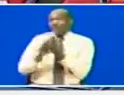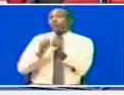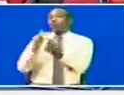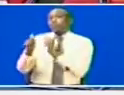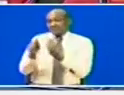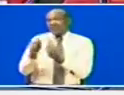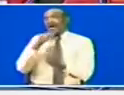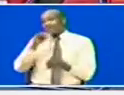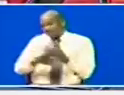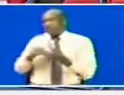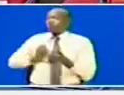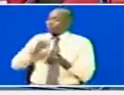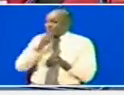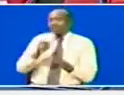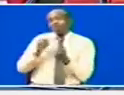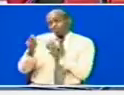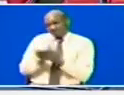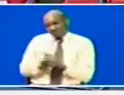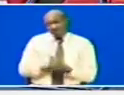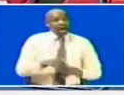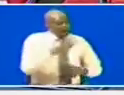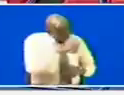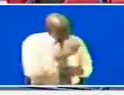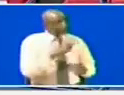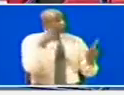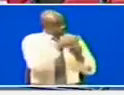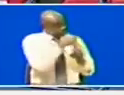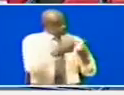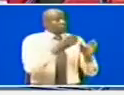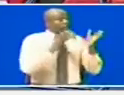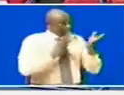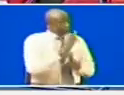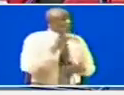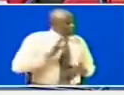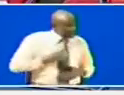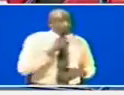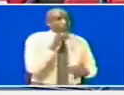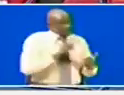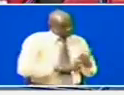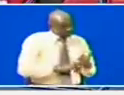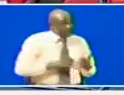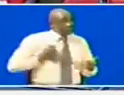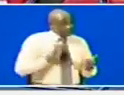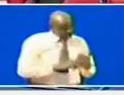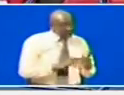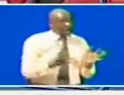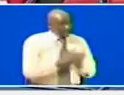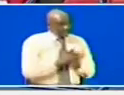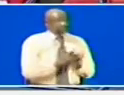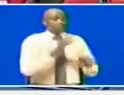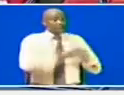Ni ushindani ama ni usawa? Maanake tumepigania usawa babu. Haki za mke, usawa, aelimishwe, apate